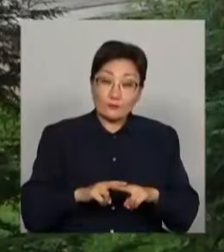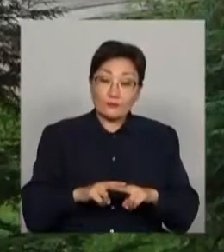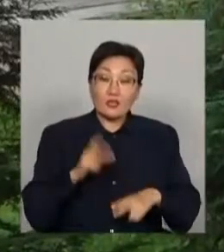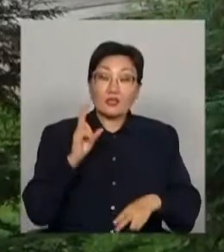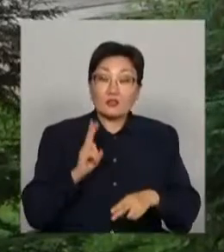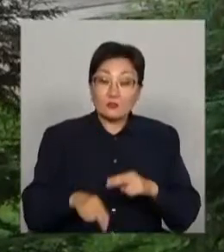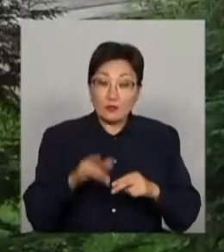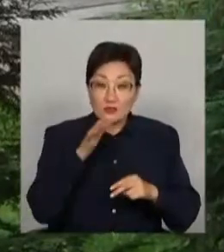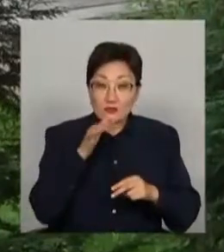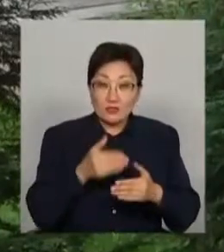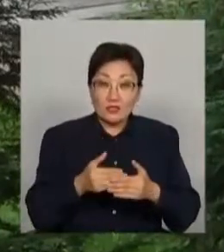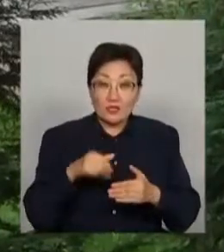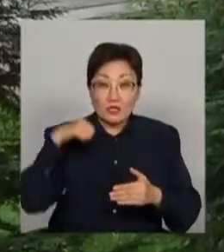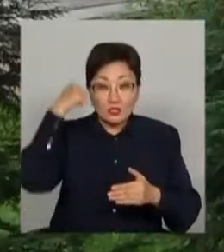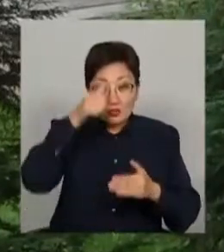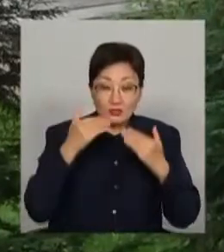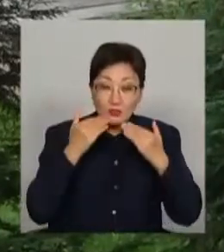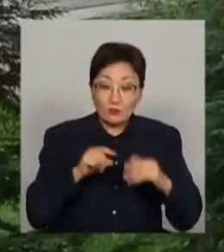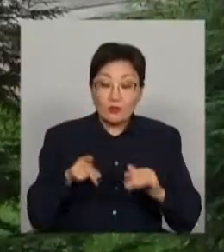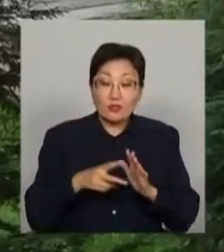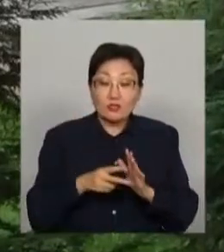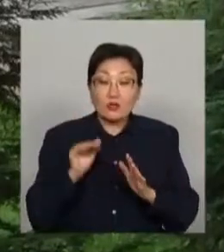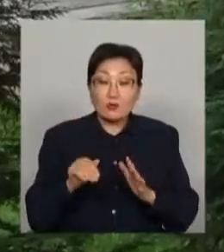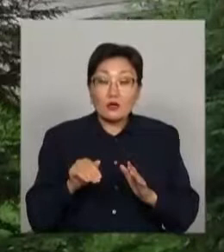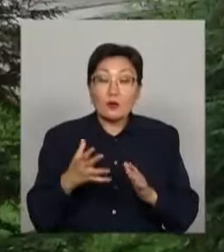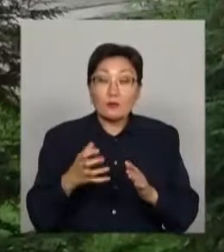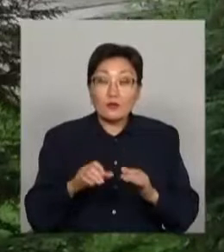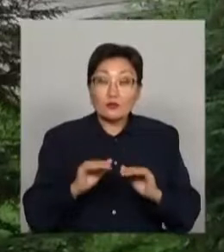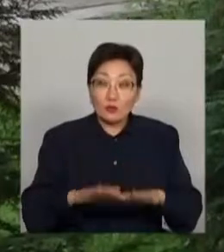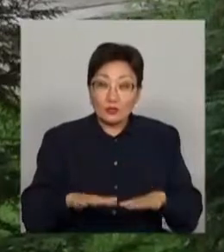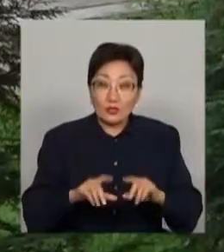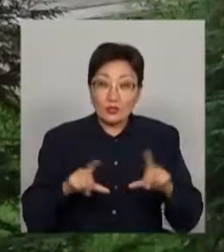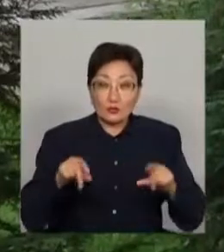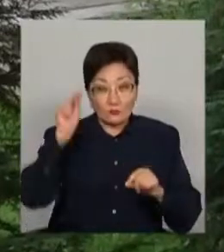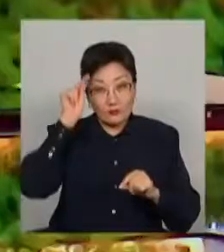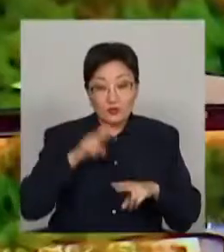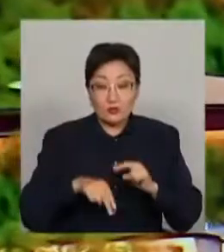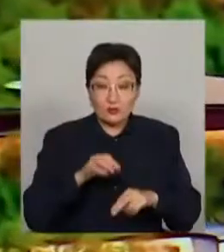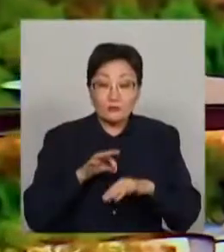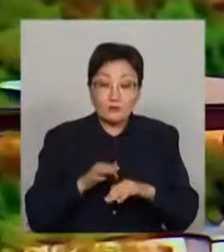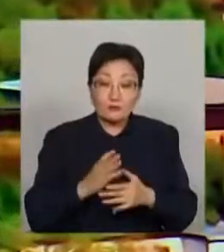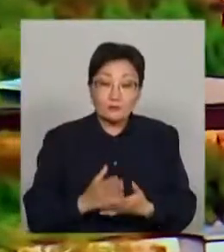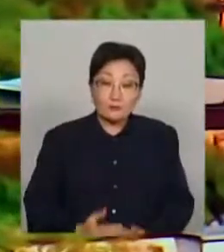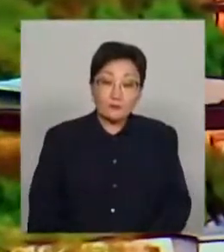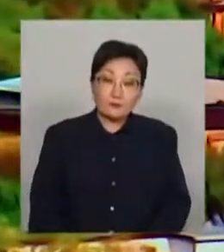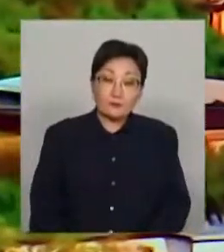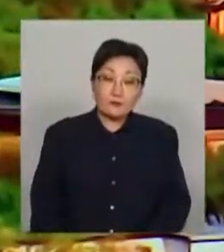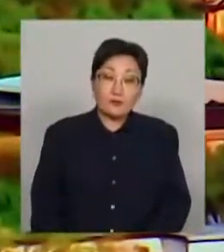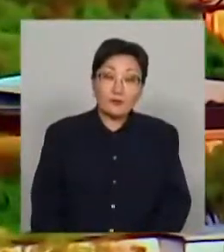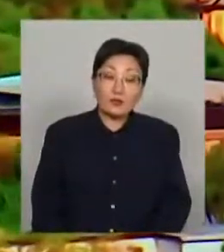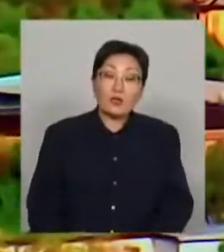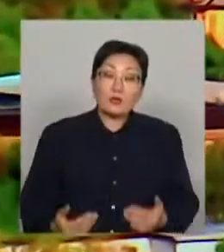аяқталу мерзімі жылдың аяғына дейін 7500 орынға 5 мектеп құрылысы жүргізіліп жатыр. Қымбатты